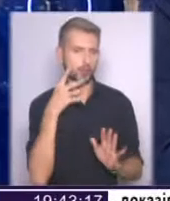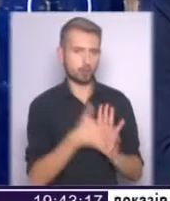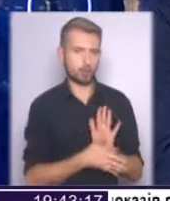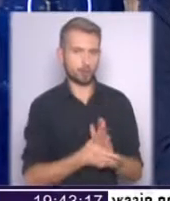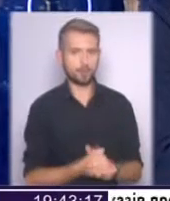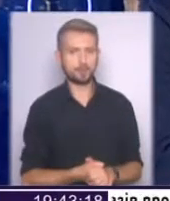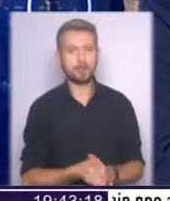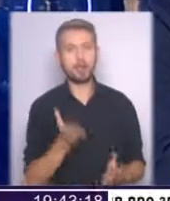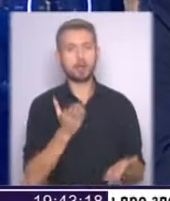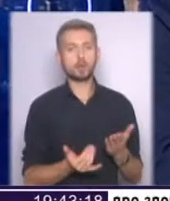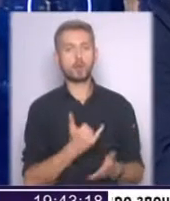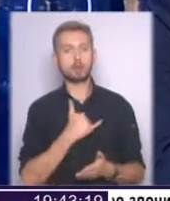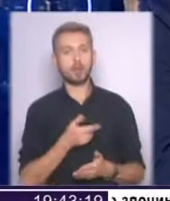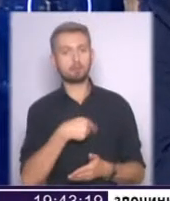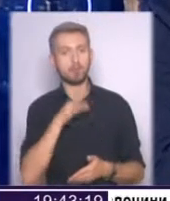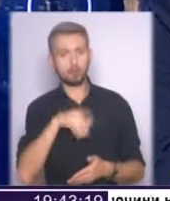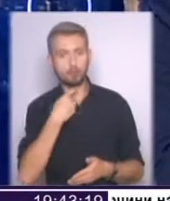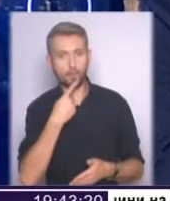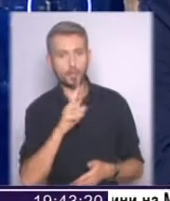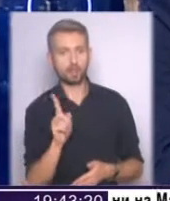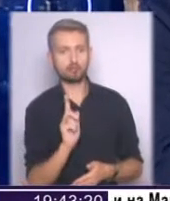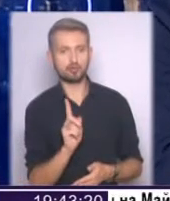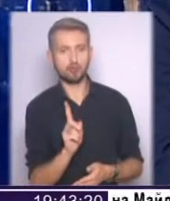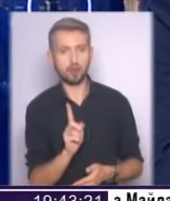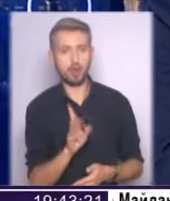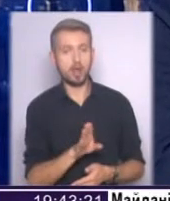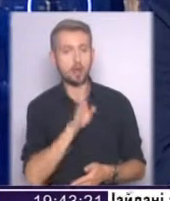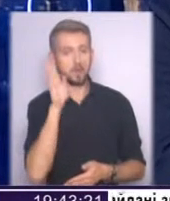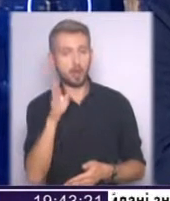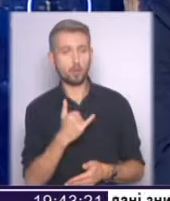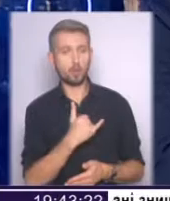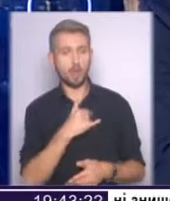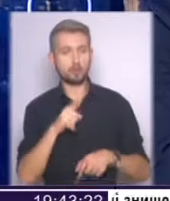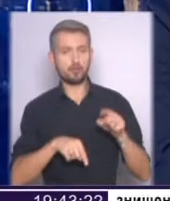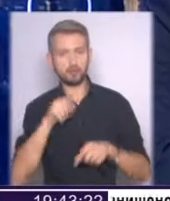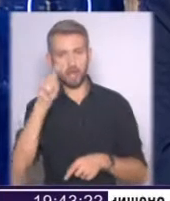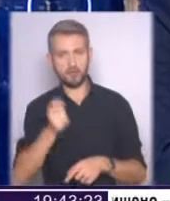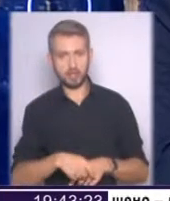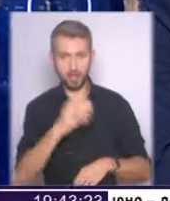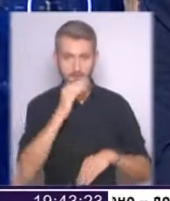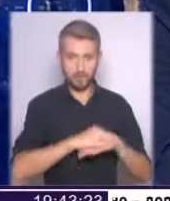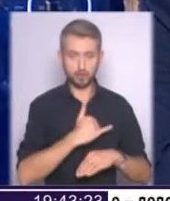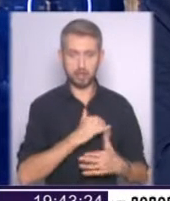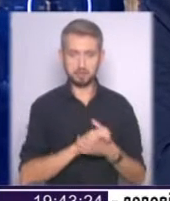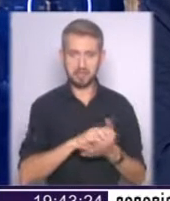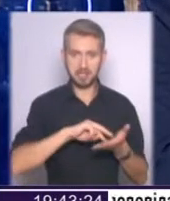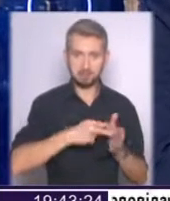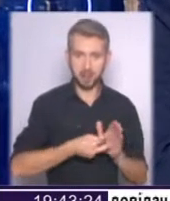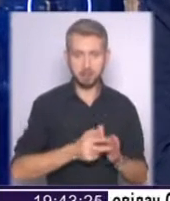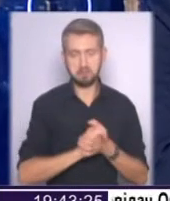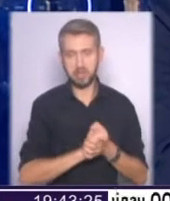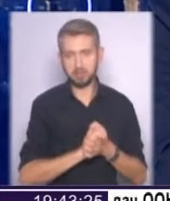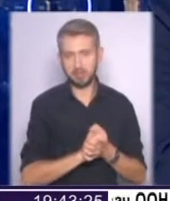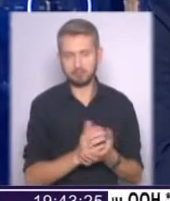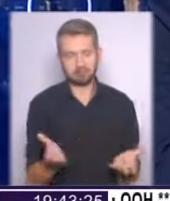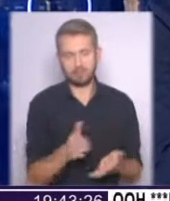якщо у нас, ми будемо говорити, що зранку у нас вітчизняна війна, а ввечері у нас мирний план і перемир'я, ну то